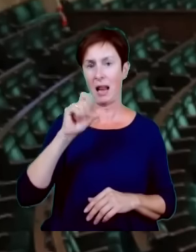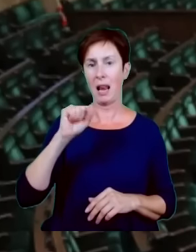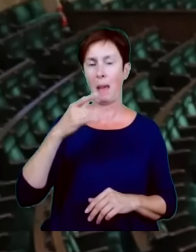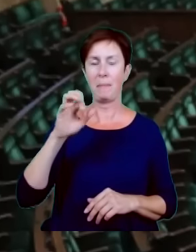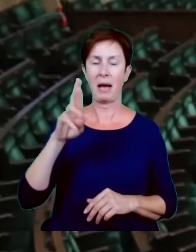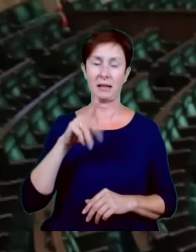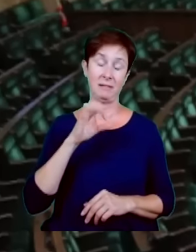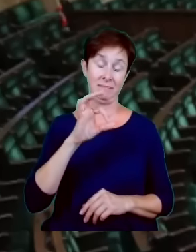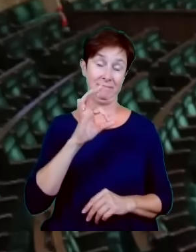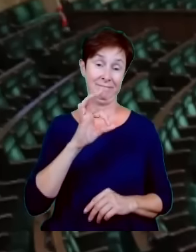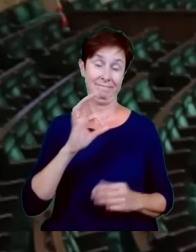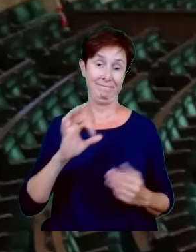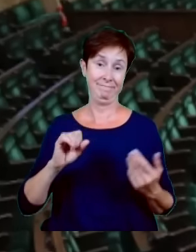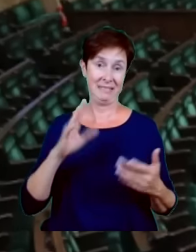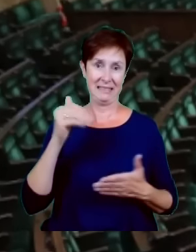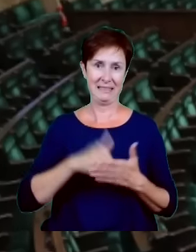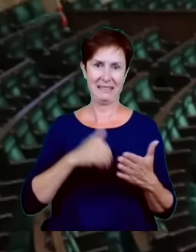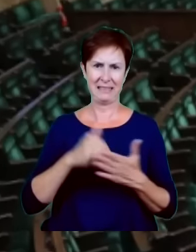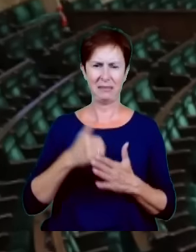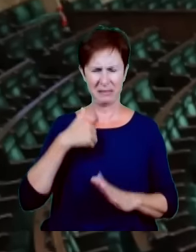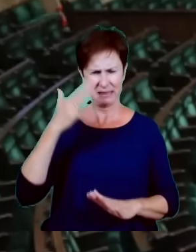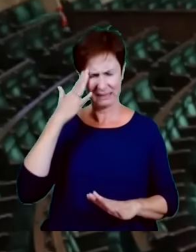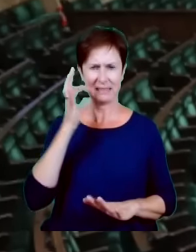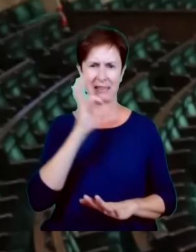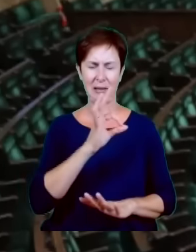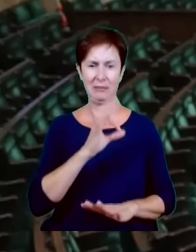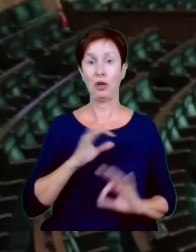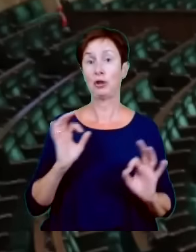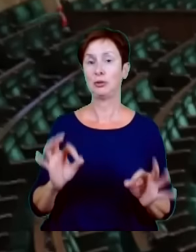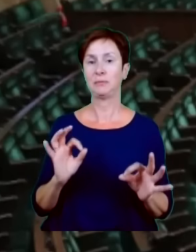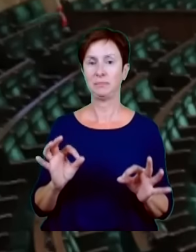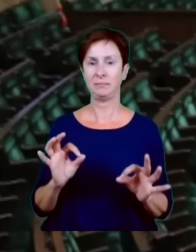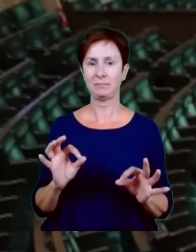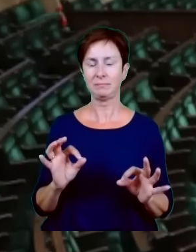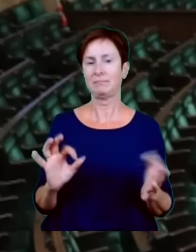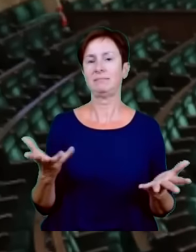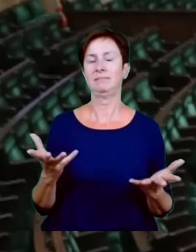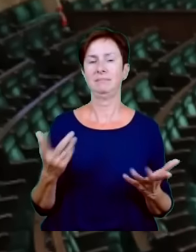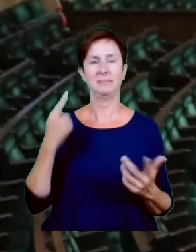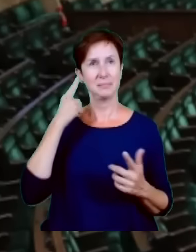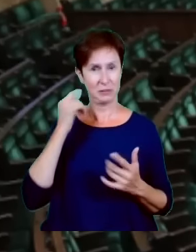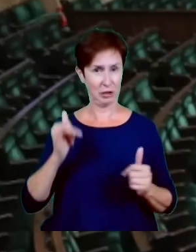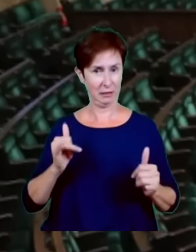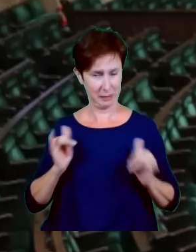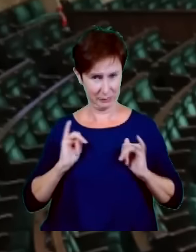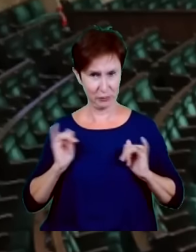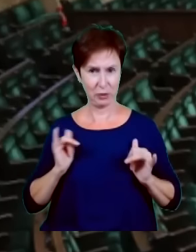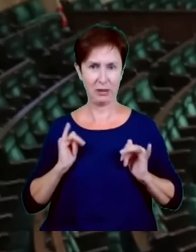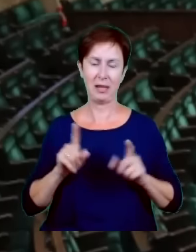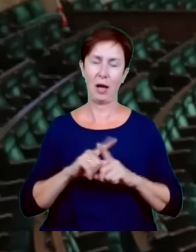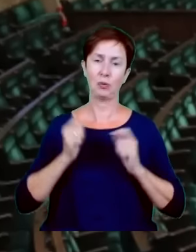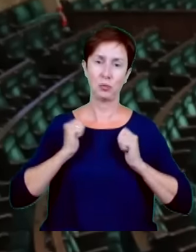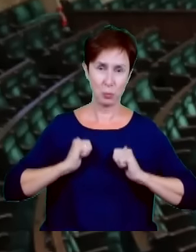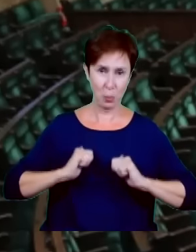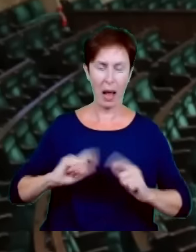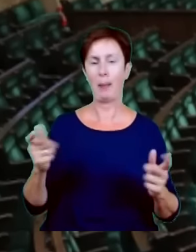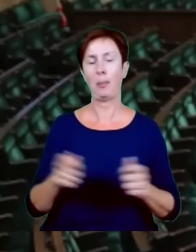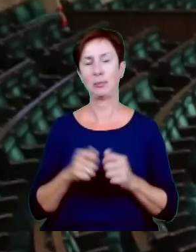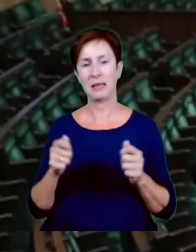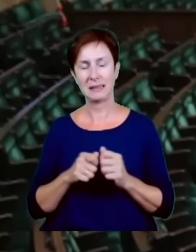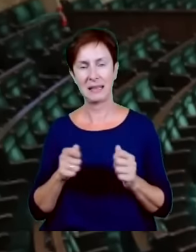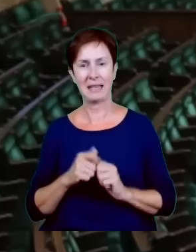przecież z takiego zachowania znamy Martę Lempart to dzisiaj miód na pani uszy koi p pani nerwy Czy może pani to przeszkadza i to nie